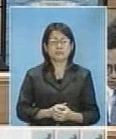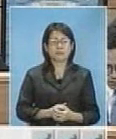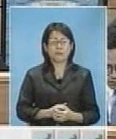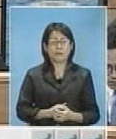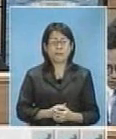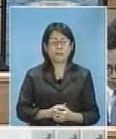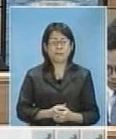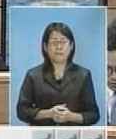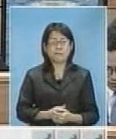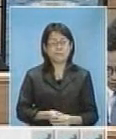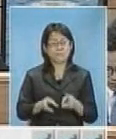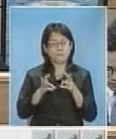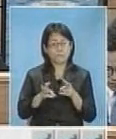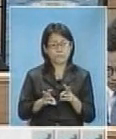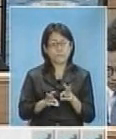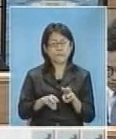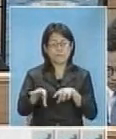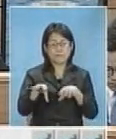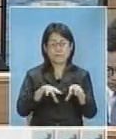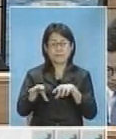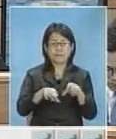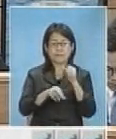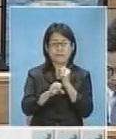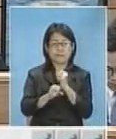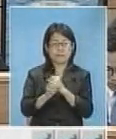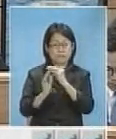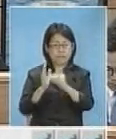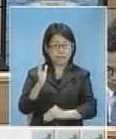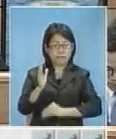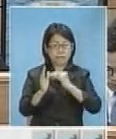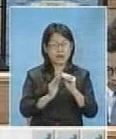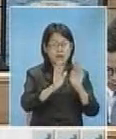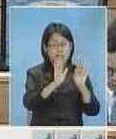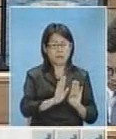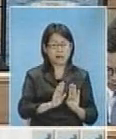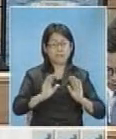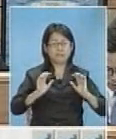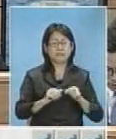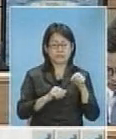ซึ่งวิธีการบริหารราชการในลักษณะนี้เ